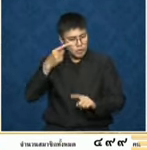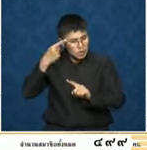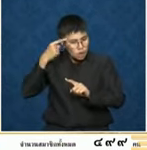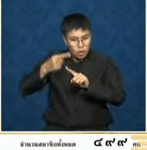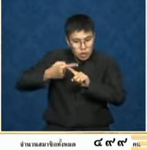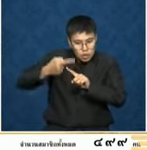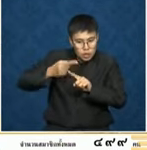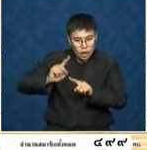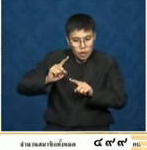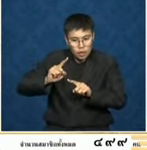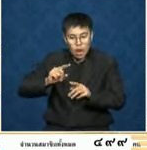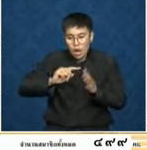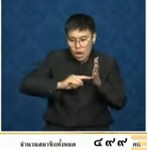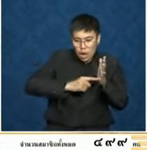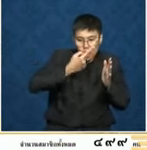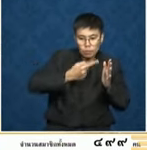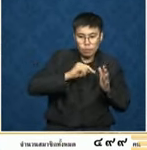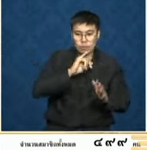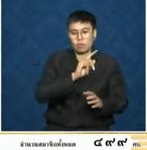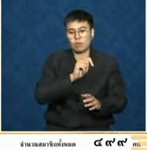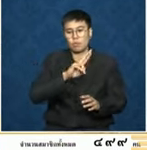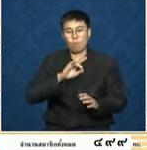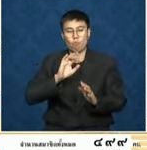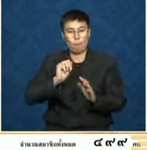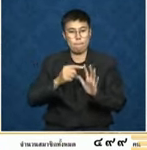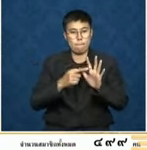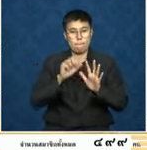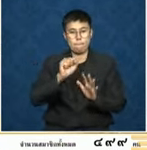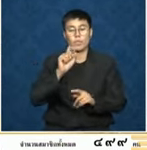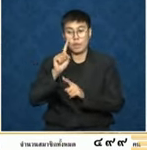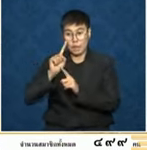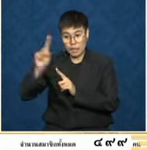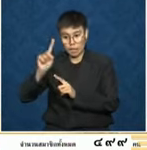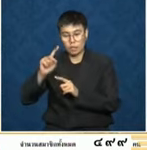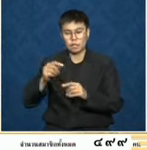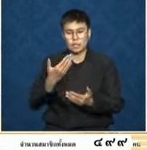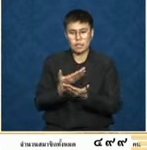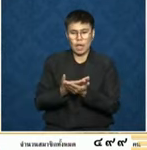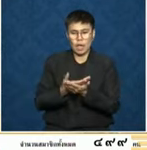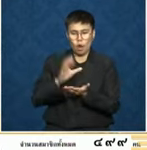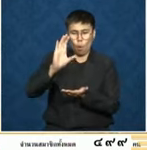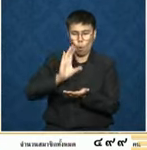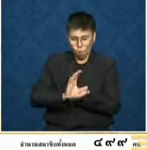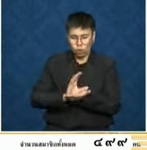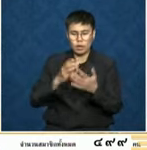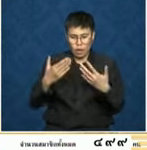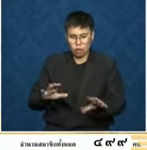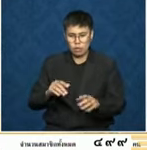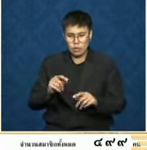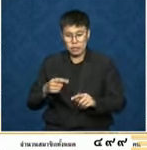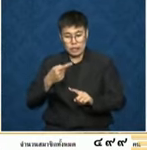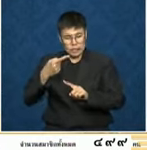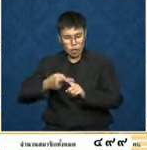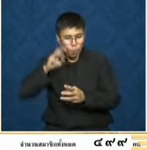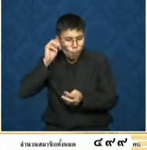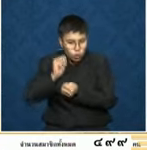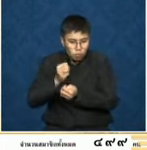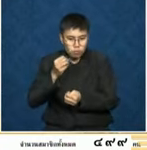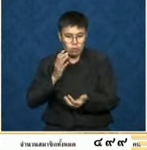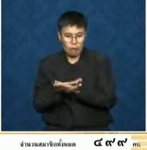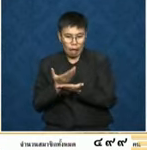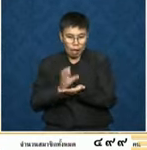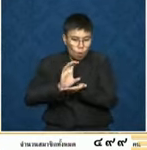จะเป็นไตรมาสแรกนะครับเอาจากสภาวะเป็นจริงตามงบที่เงินมันจะออกไม่ใช่ตามที่เรากะว่าเดือนนี้เหมาะสมที่จะลงทุนนะครับ